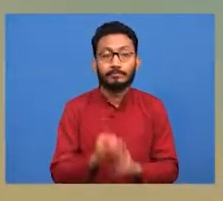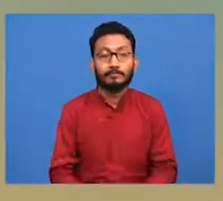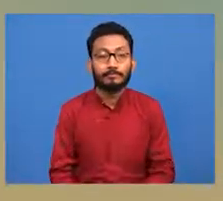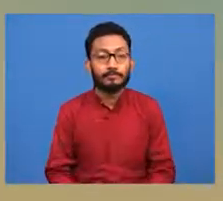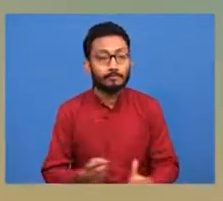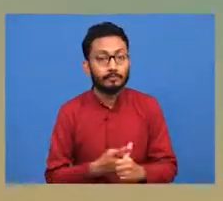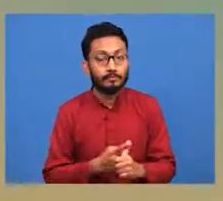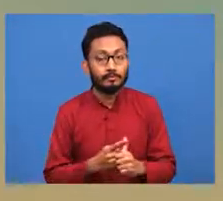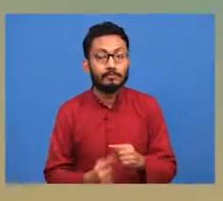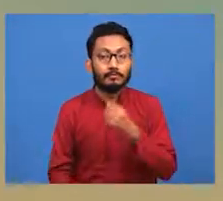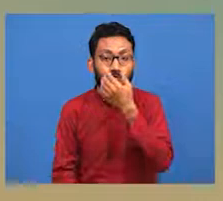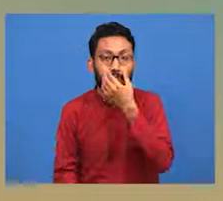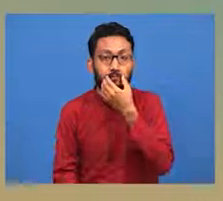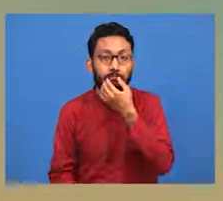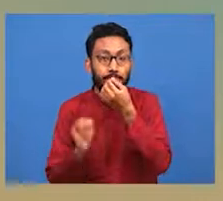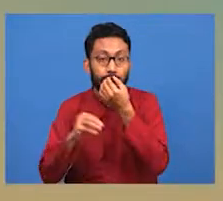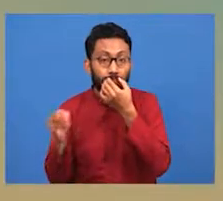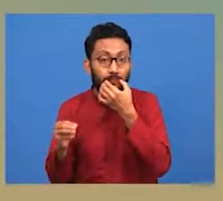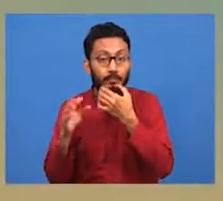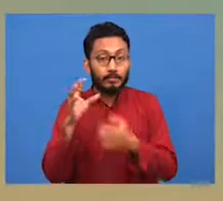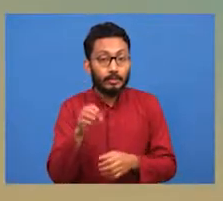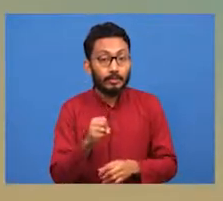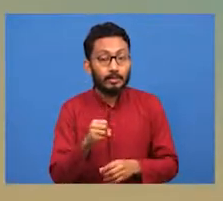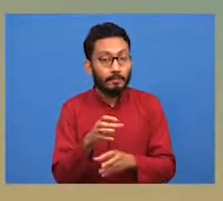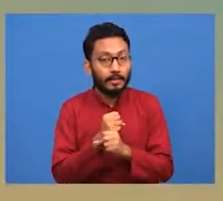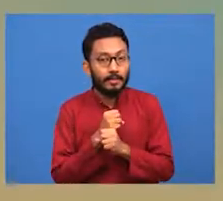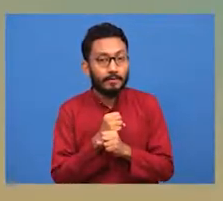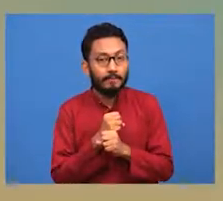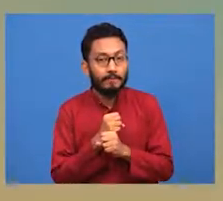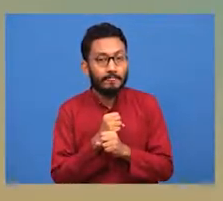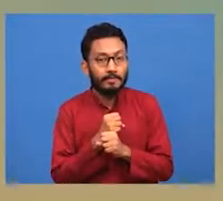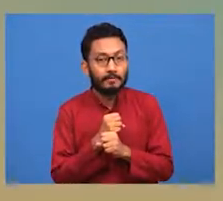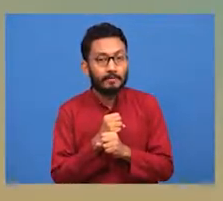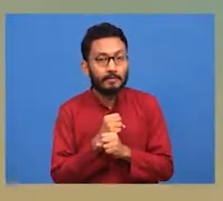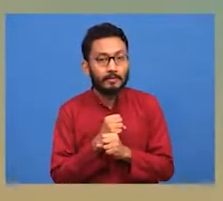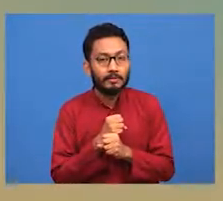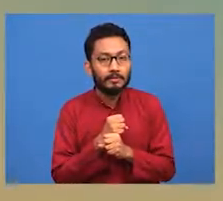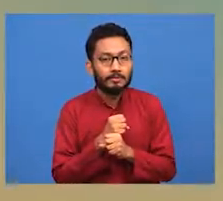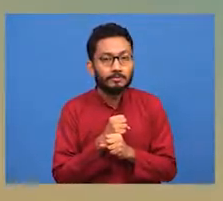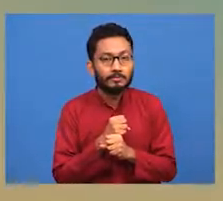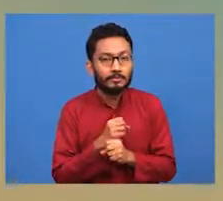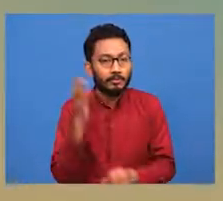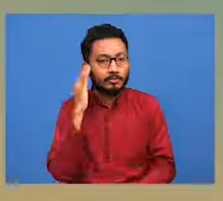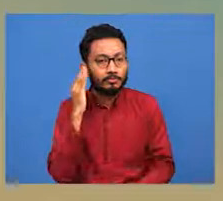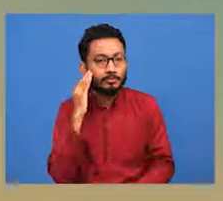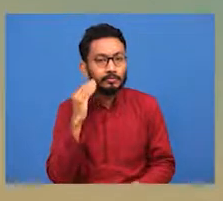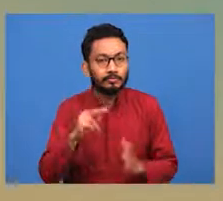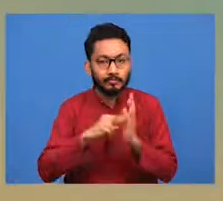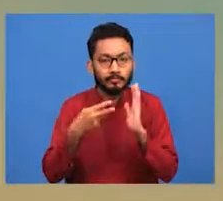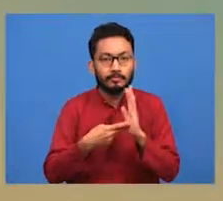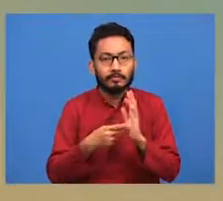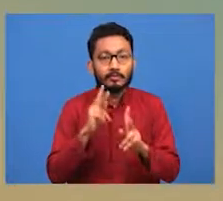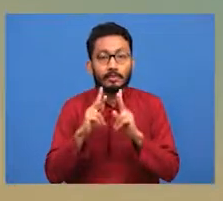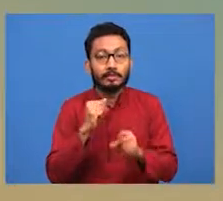Pertama, murid-murid seharusnya dapat menyatakan maksud kata kerja aktif transitif dan kata kerja aktif